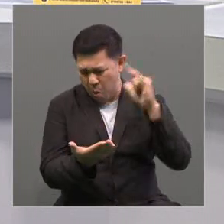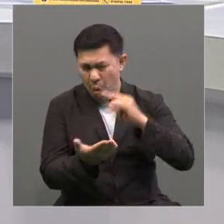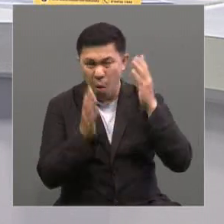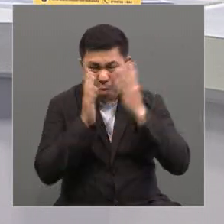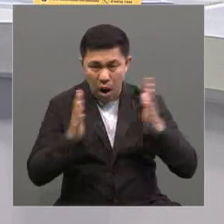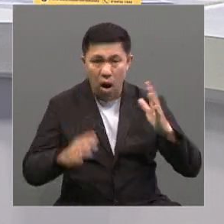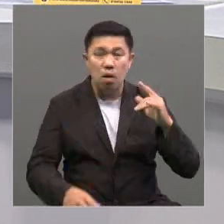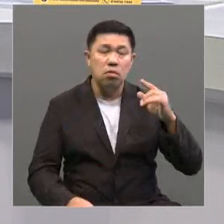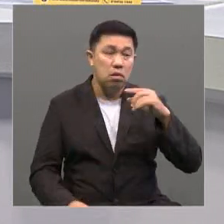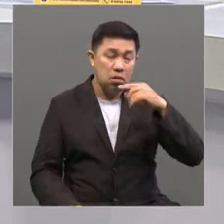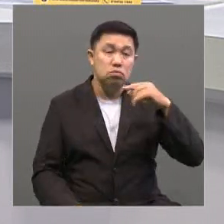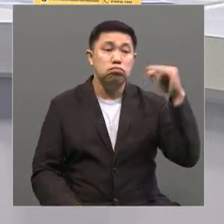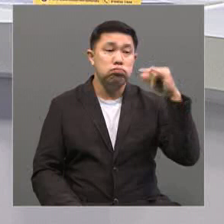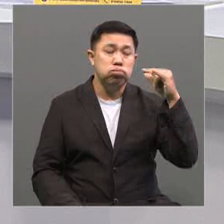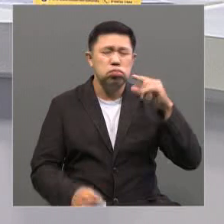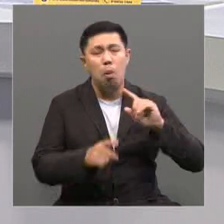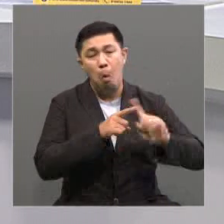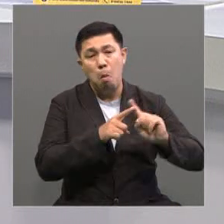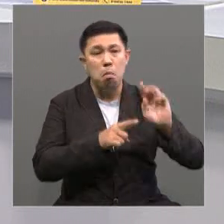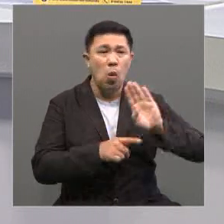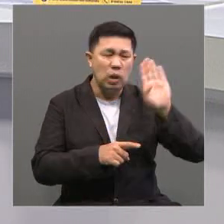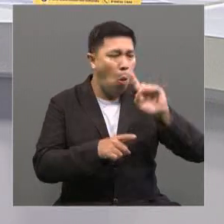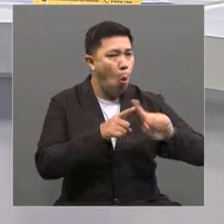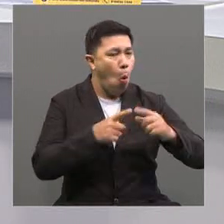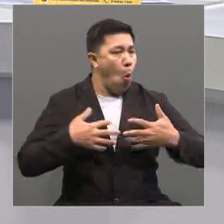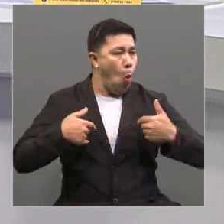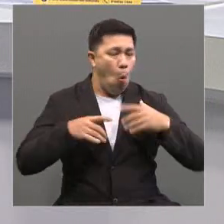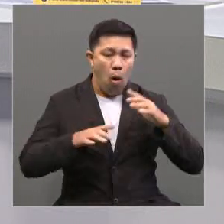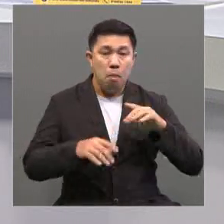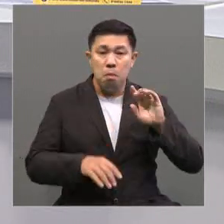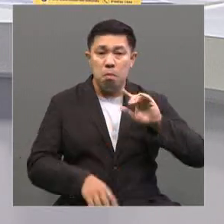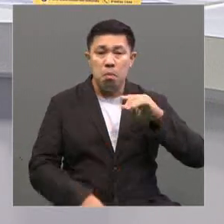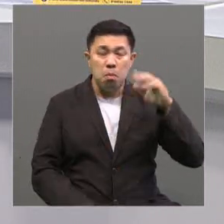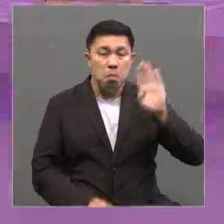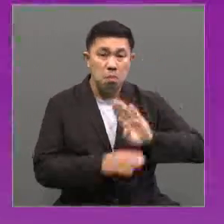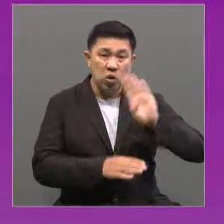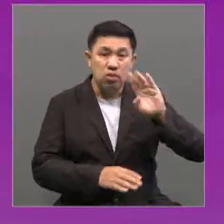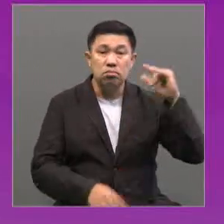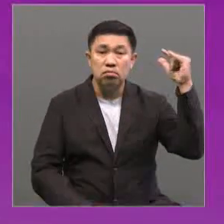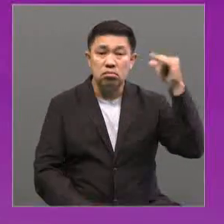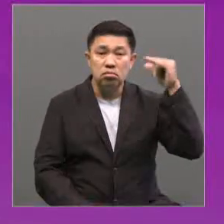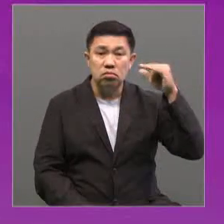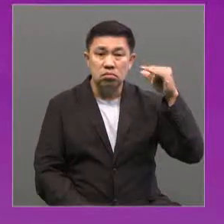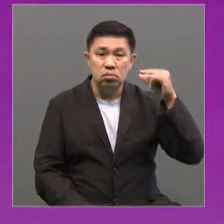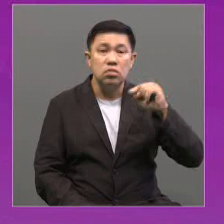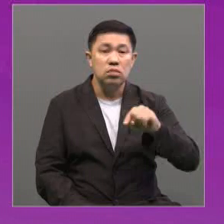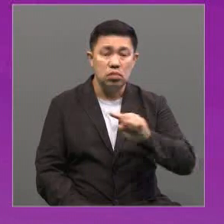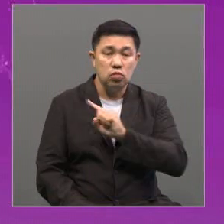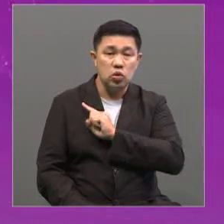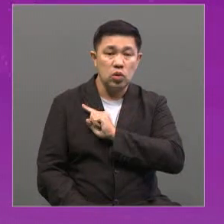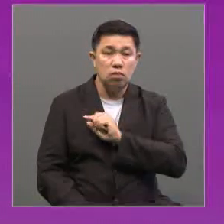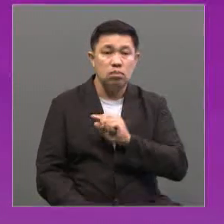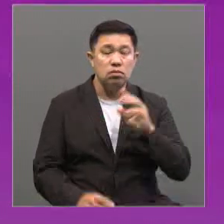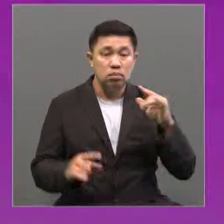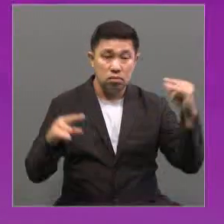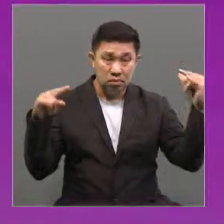การบินในบ้านเราก็ดีขึ้นไปด้วยนะคะเพราะฉะนั้นบริษัทวิทยุการบินแห่งประเทศไทยจำกัดเขาก็เตรียมพัฒนาการจัด